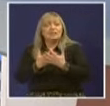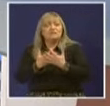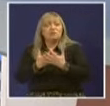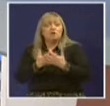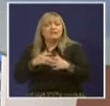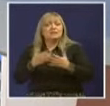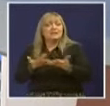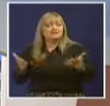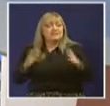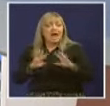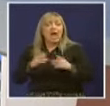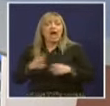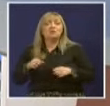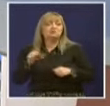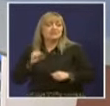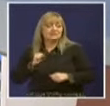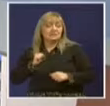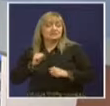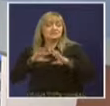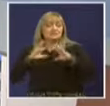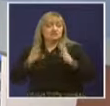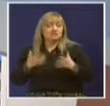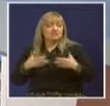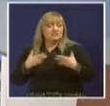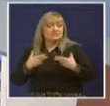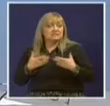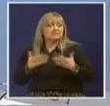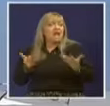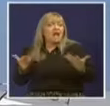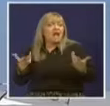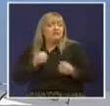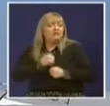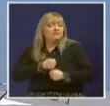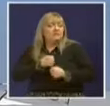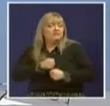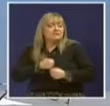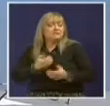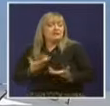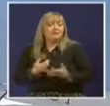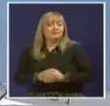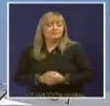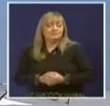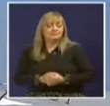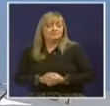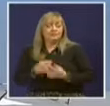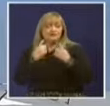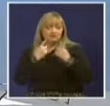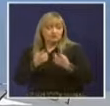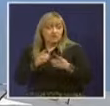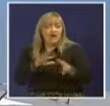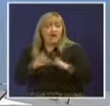Ако се спазват всички тези изисквания, кое е притеснителното? Има ли притеснително в този случай? Вижте,